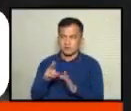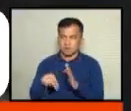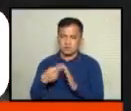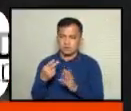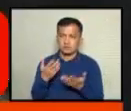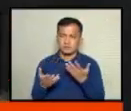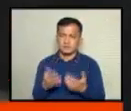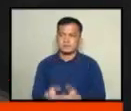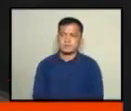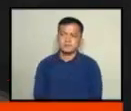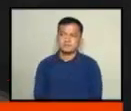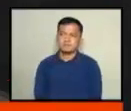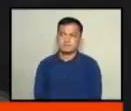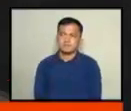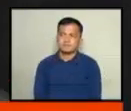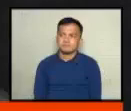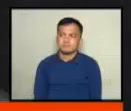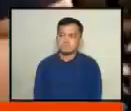yan.